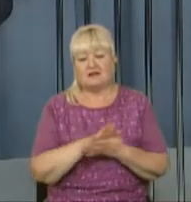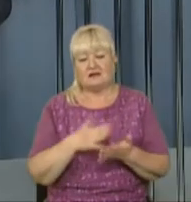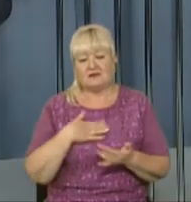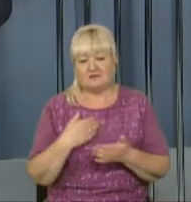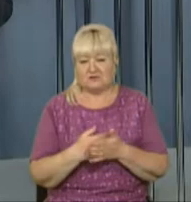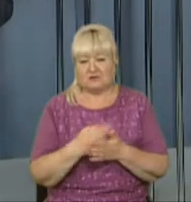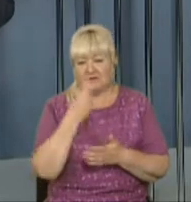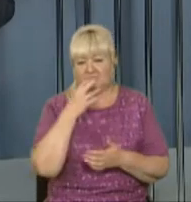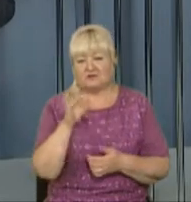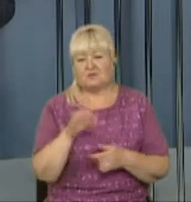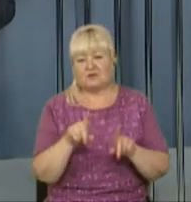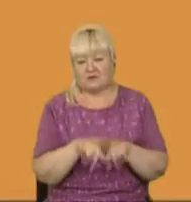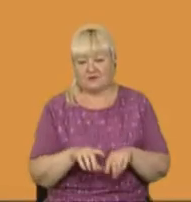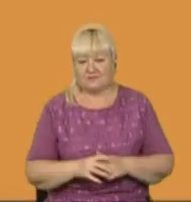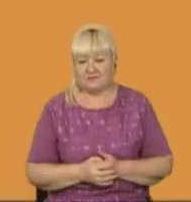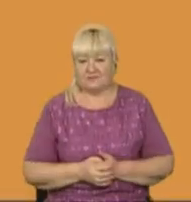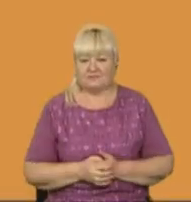нашому випуску дивіться про таке.